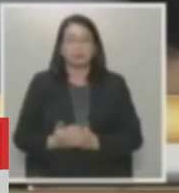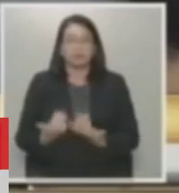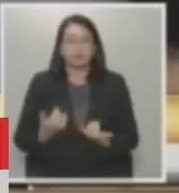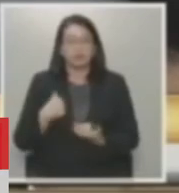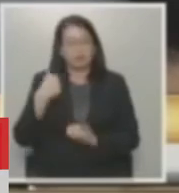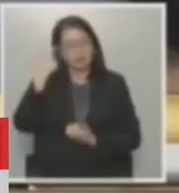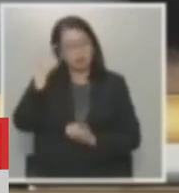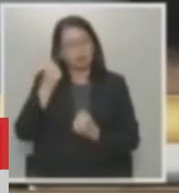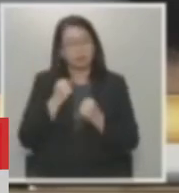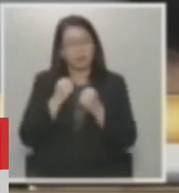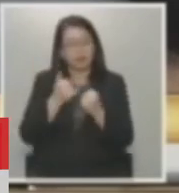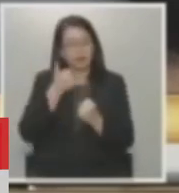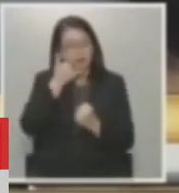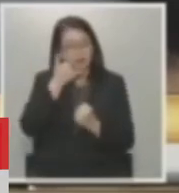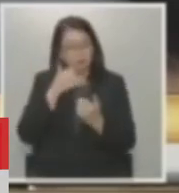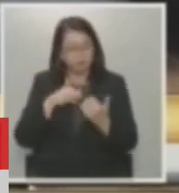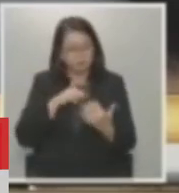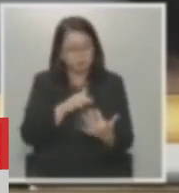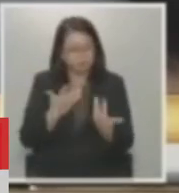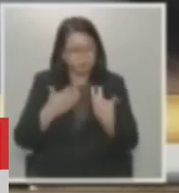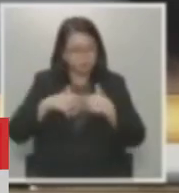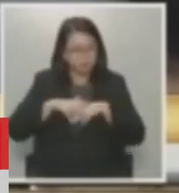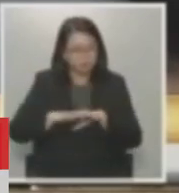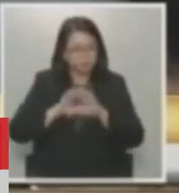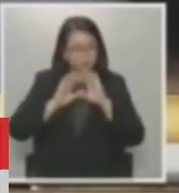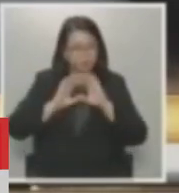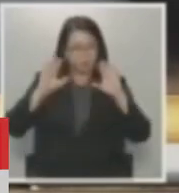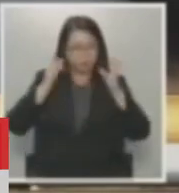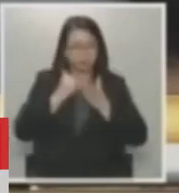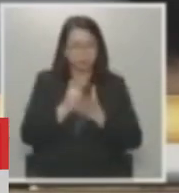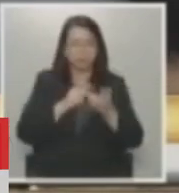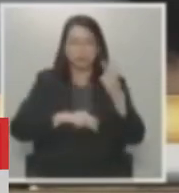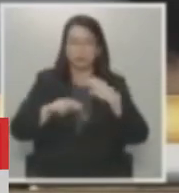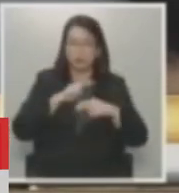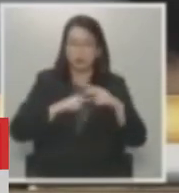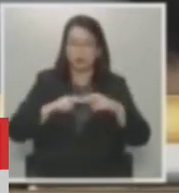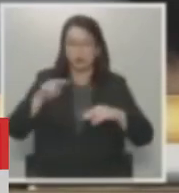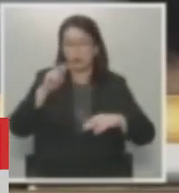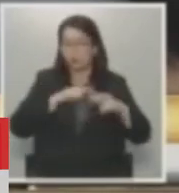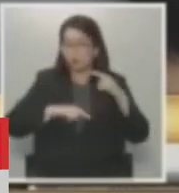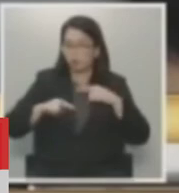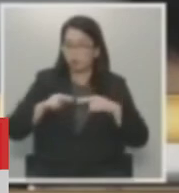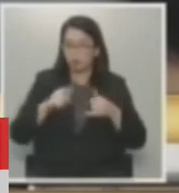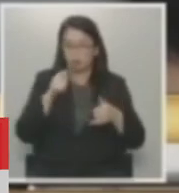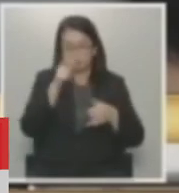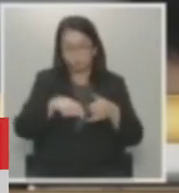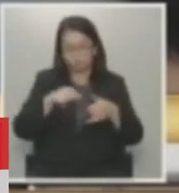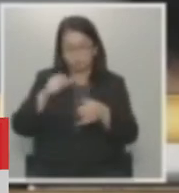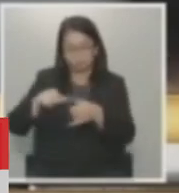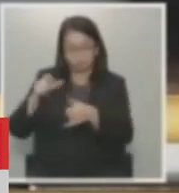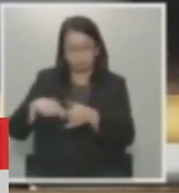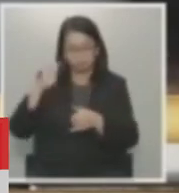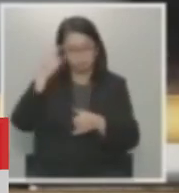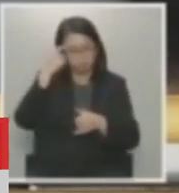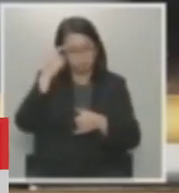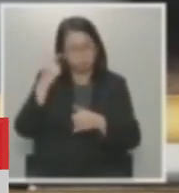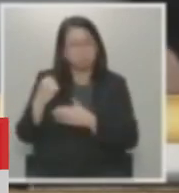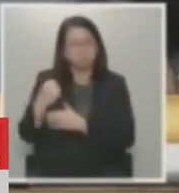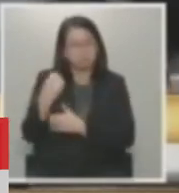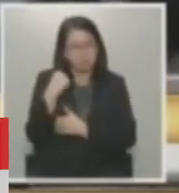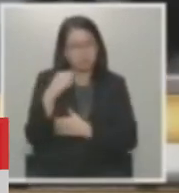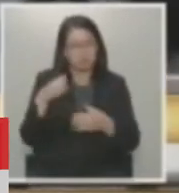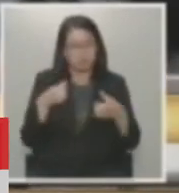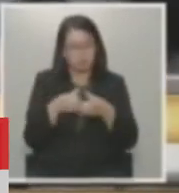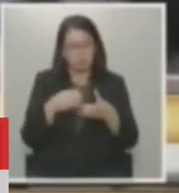ติดต่อหน่วยงานรัฐต่างๆค่ะว่าให้เข้ามาช่วยดูแลหน่อยหรือว่าออกมาตรการใดๆก็ได้ที่จะเป็นการสร้างความมั่นใจให้